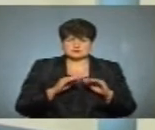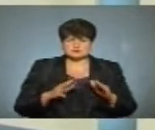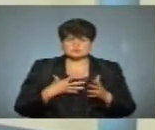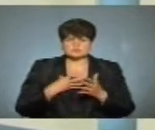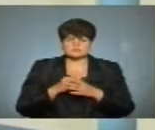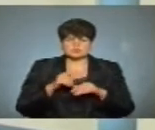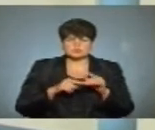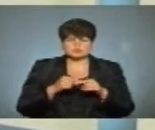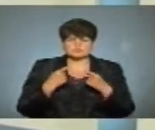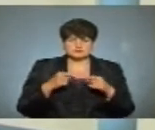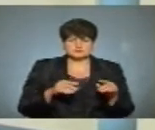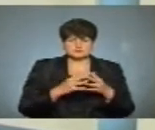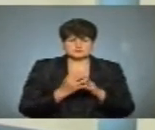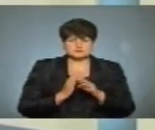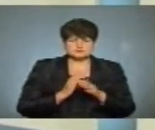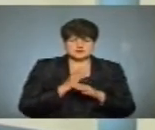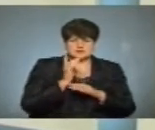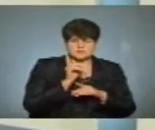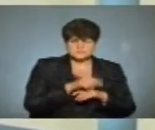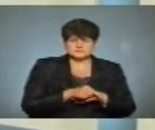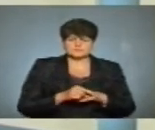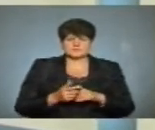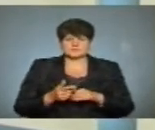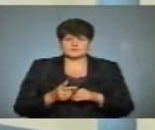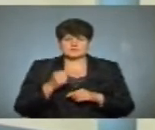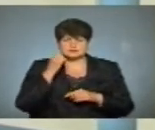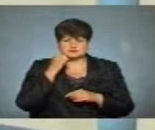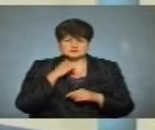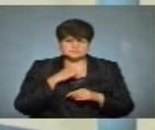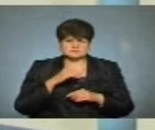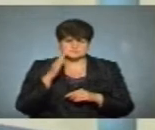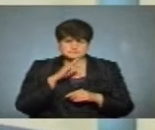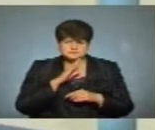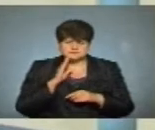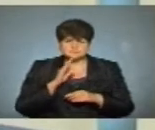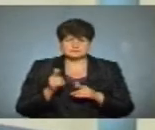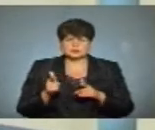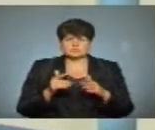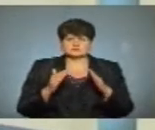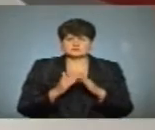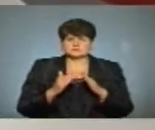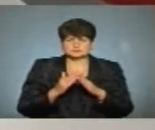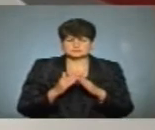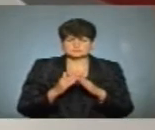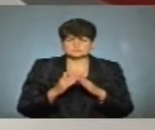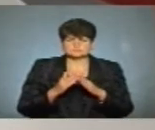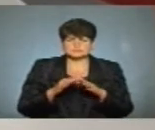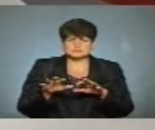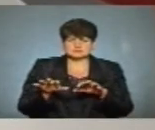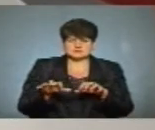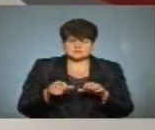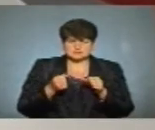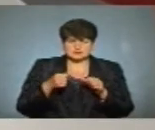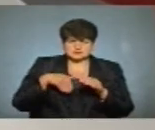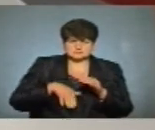своїх родичів в інші населені пункти, вивезли своїх перестарілих родичів, приготували будівлю. Забрали з